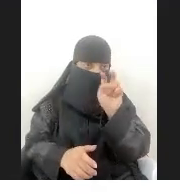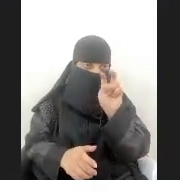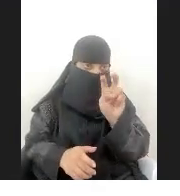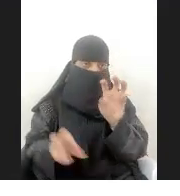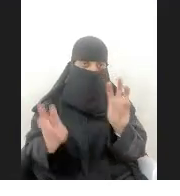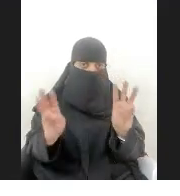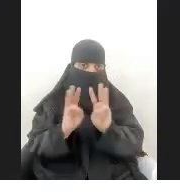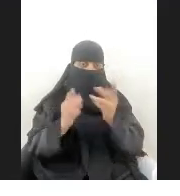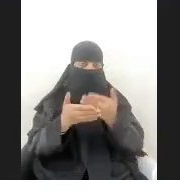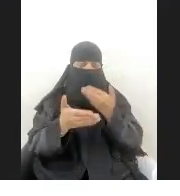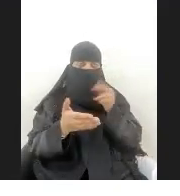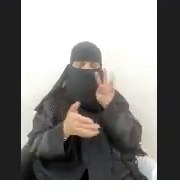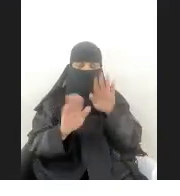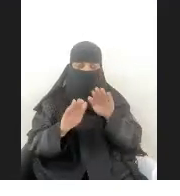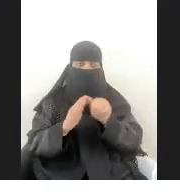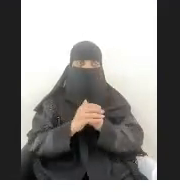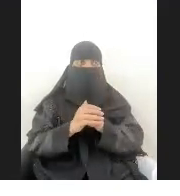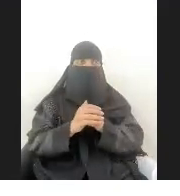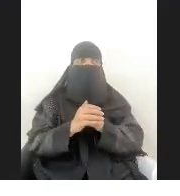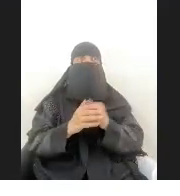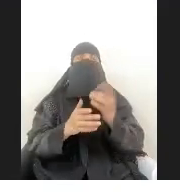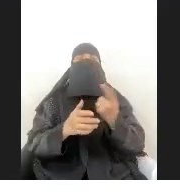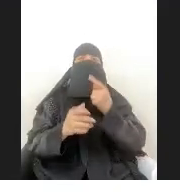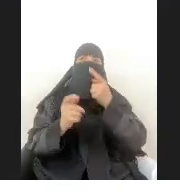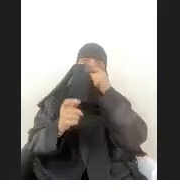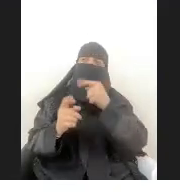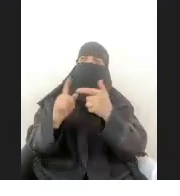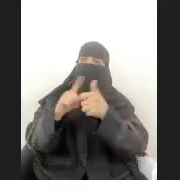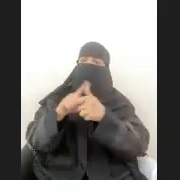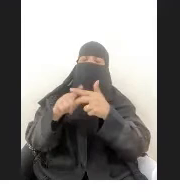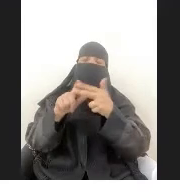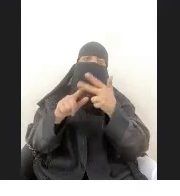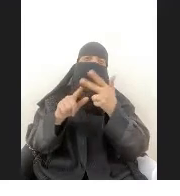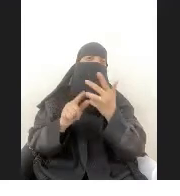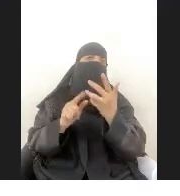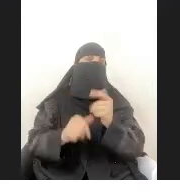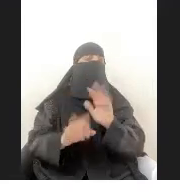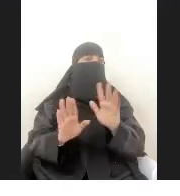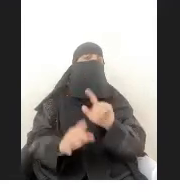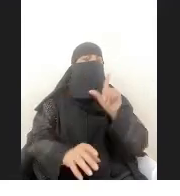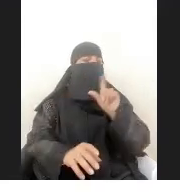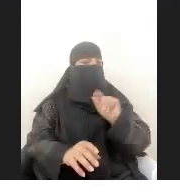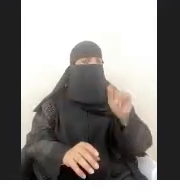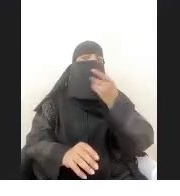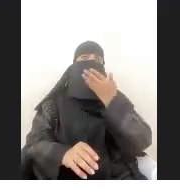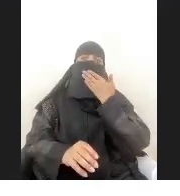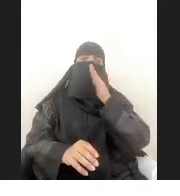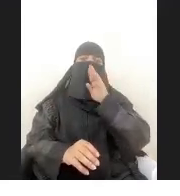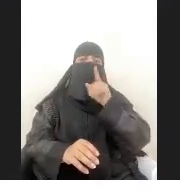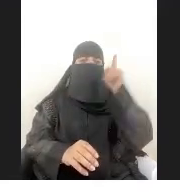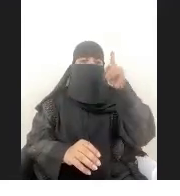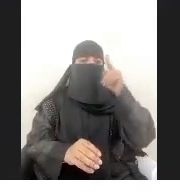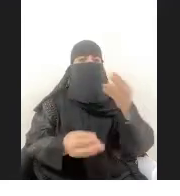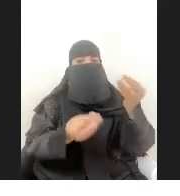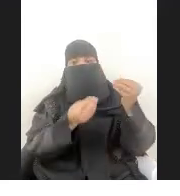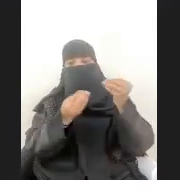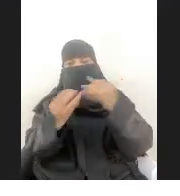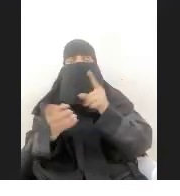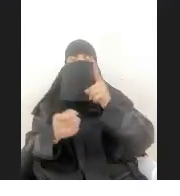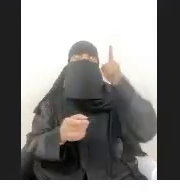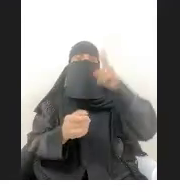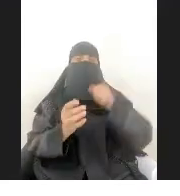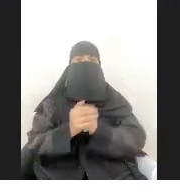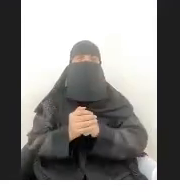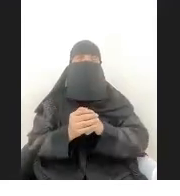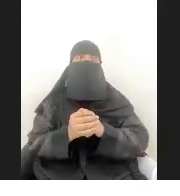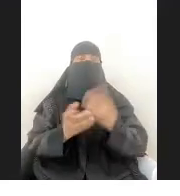المنصة بتعطينا يعني ممتاز إنه عندنا منصة وهذه نعمة من رب العالمين وهتدينا نقدر إحنا نطبق التعلم